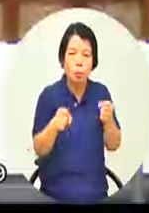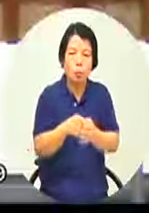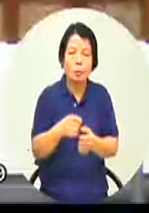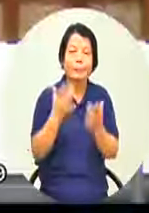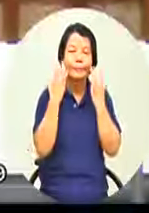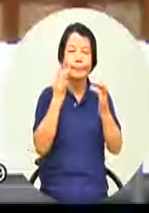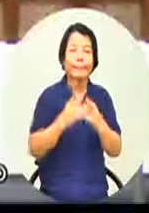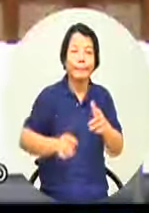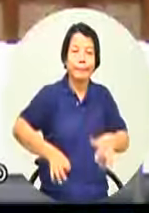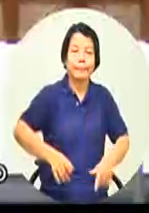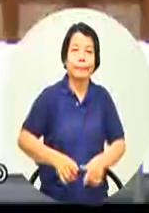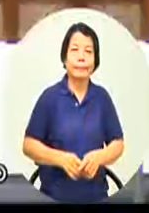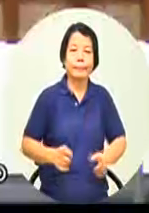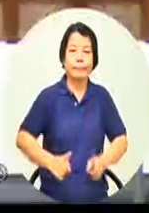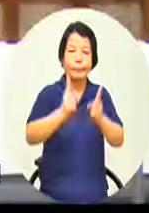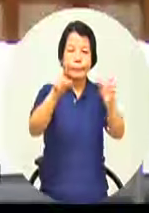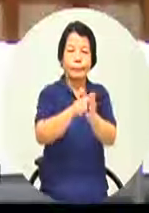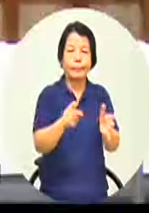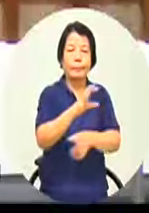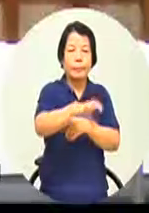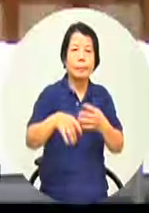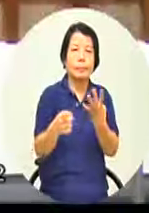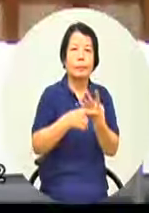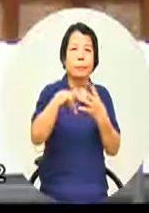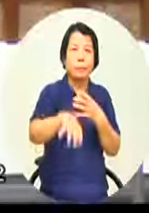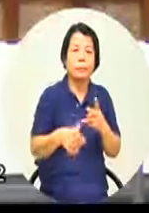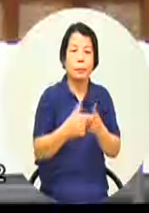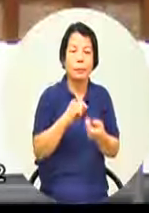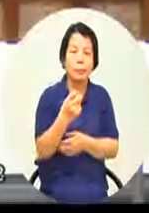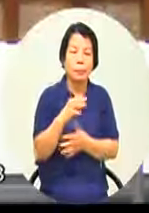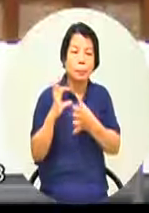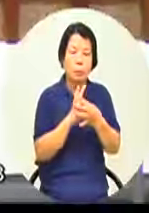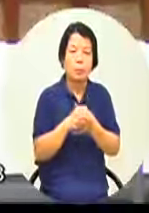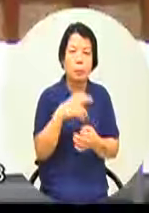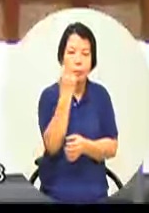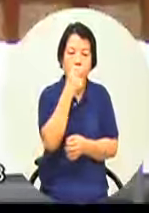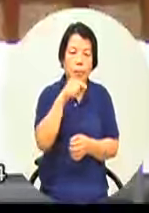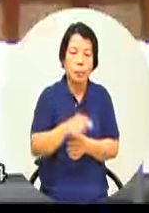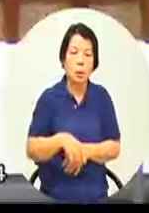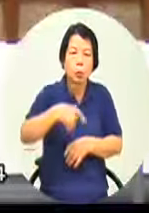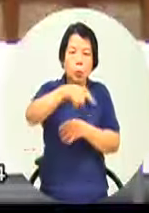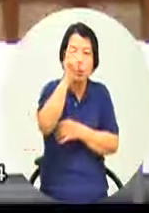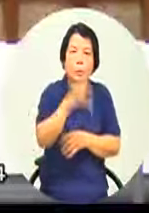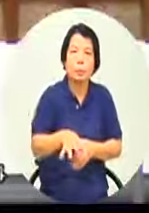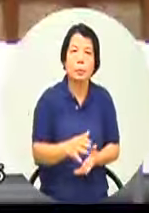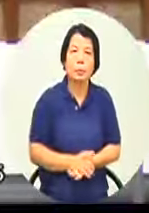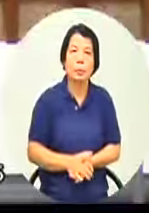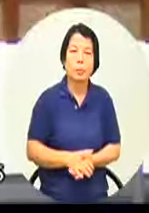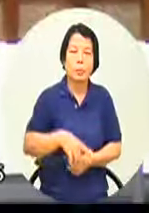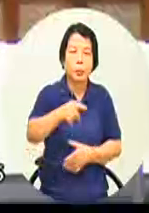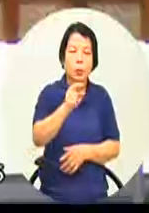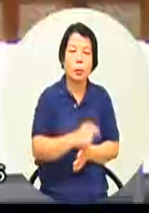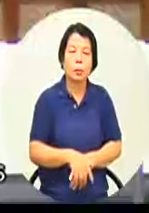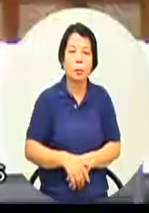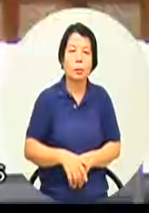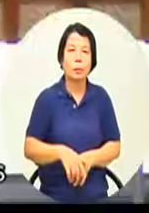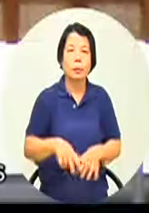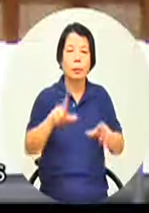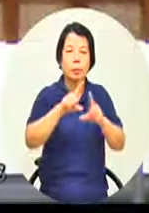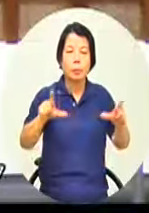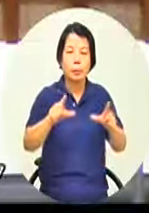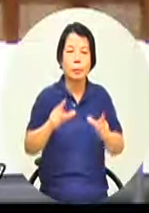涨之后，农业局跟所有的相关的检查单位，我们都往哪里去？我们都会去大卖场做检查，对不